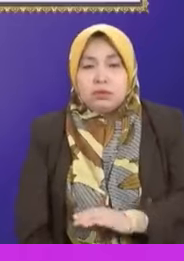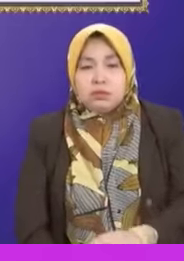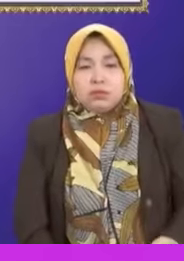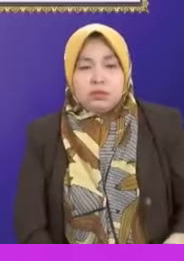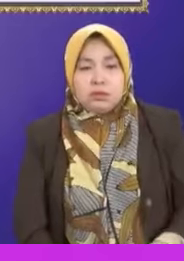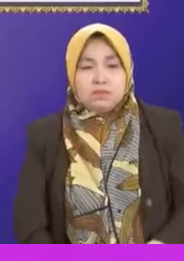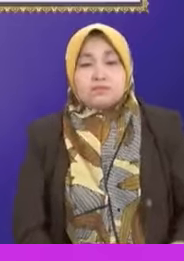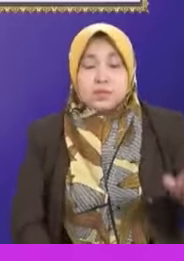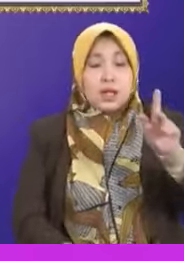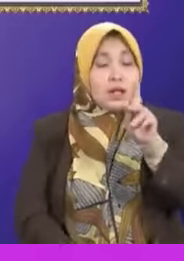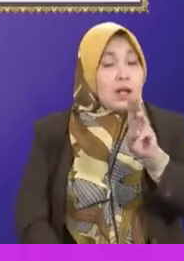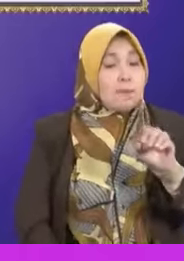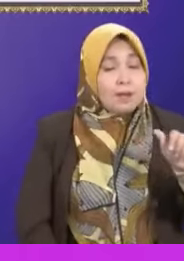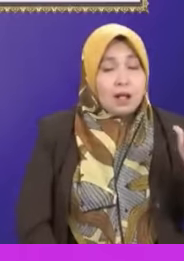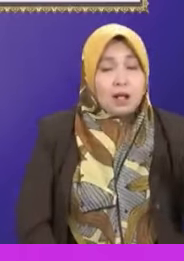كما